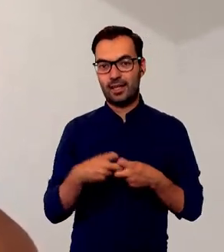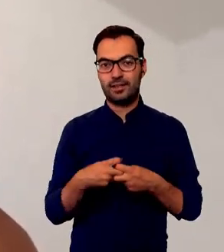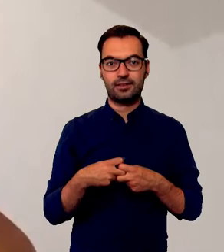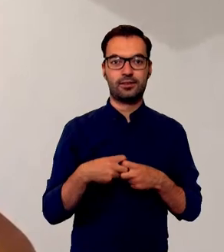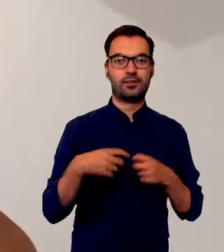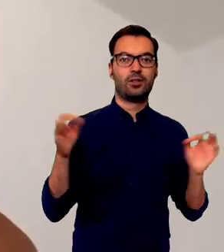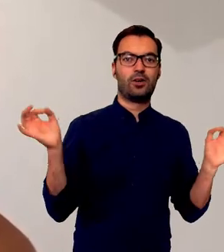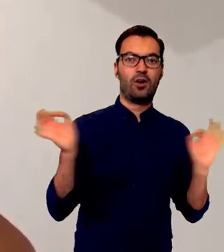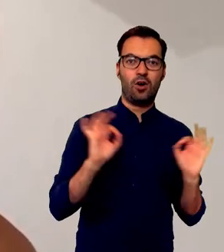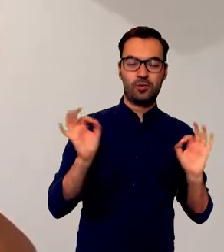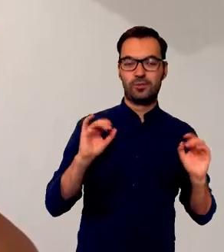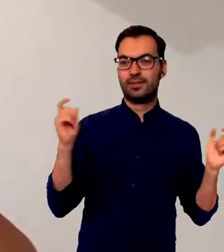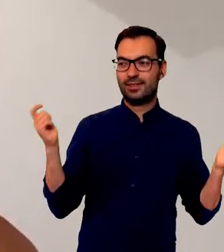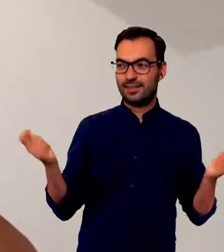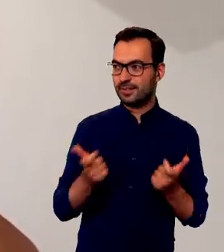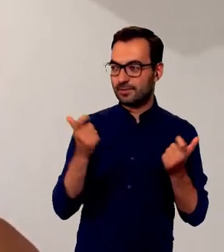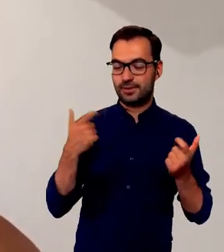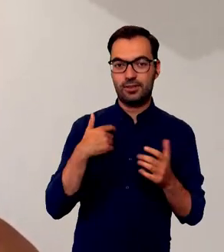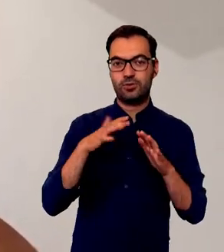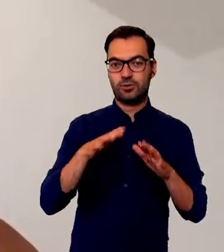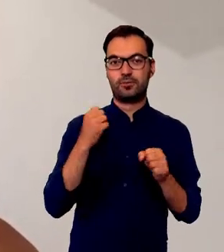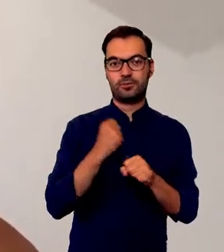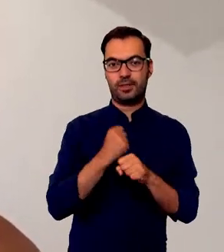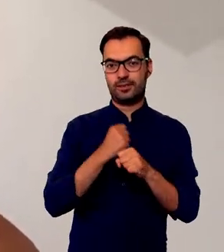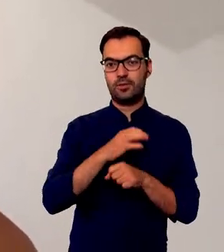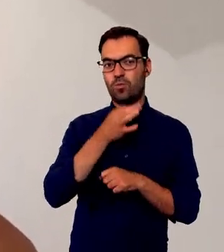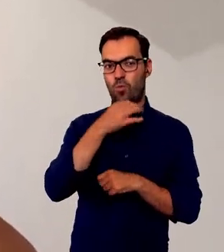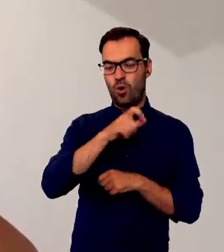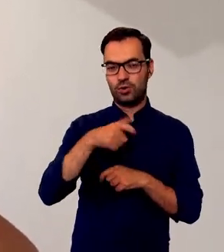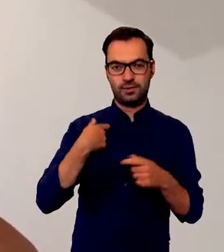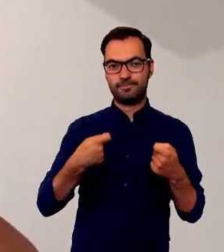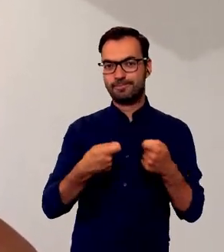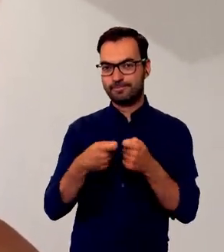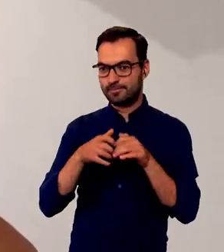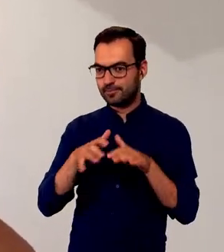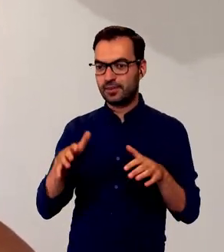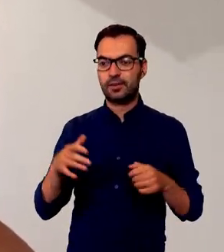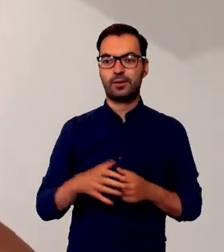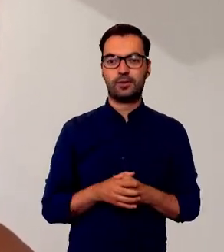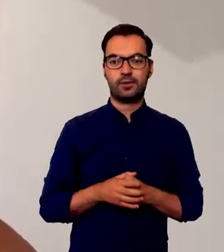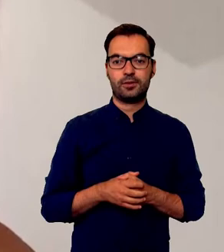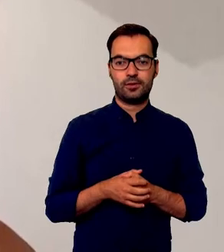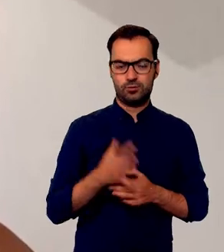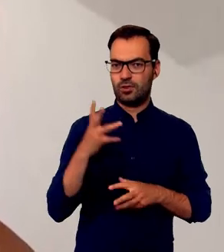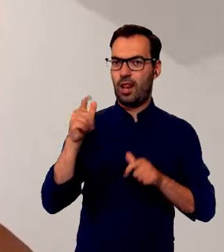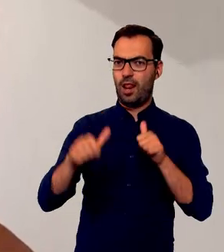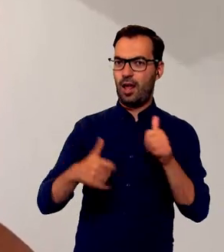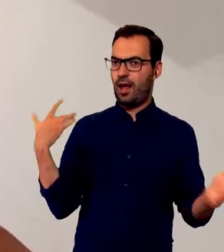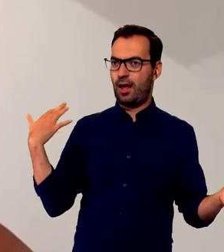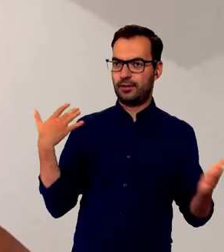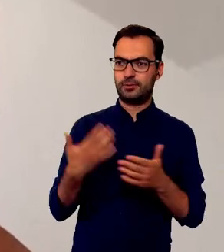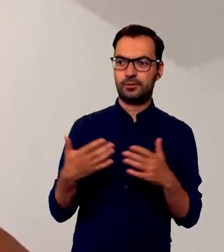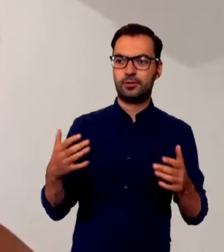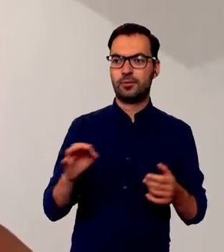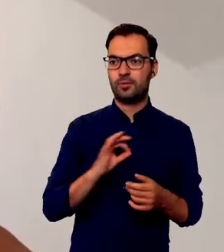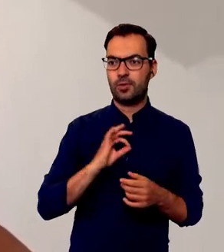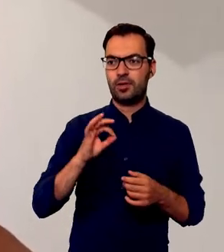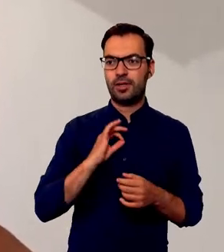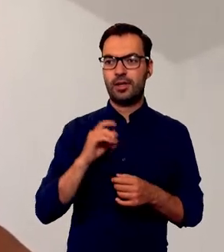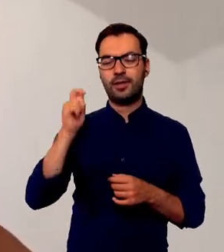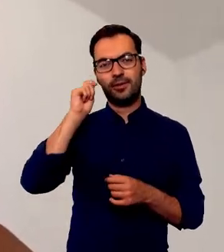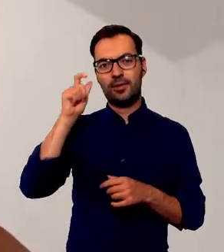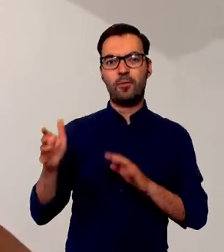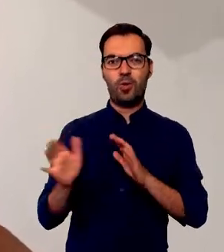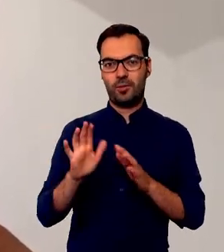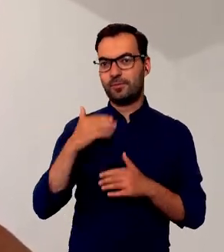tych okropnych niebezpieczeństw, ja bardzo dużo pracuję z młodzieżą, od bardzo, bardzo wielu lat. Moja taka podopieczna,